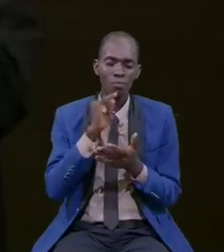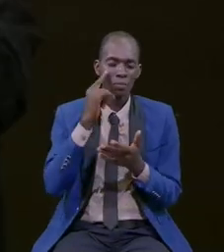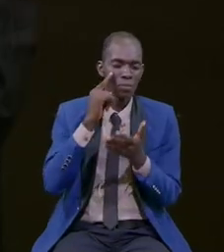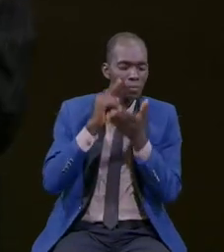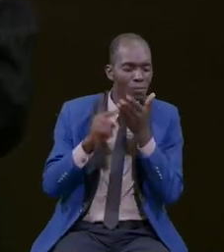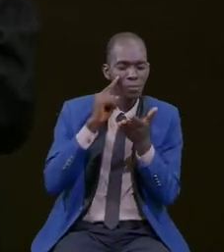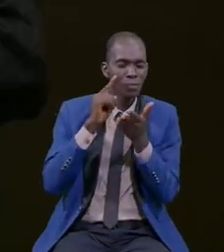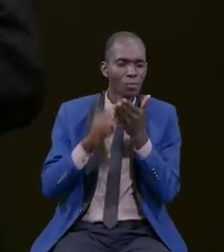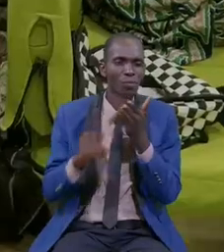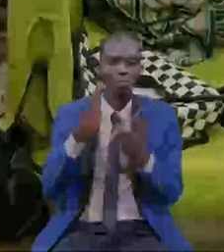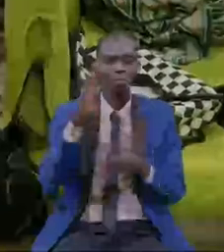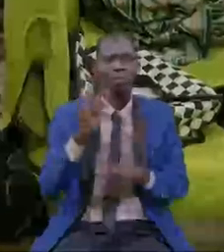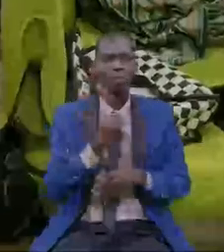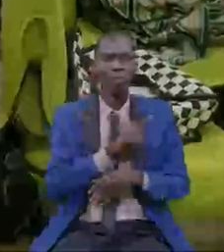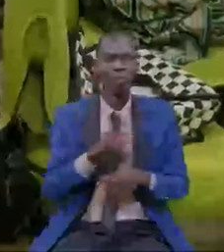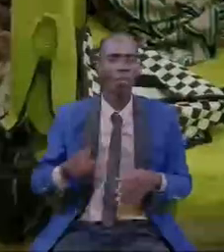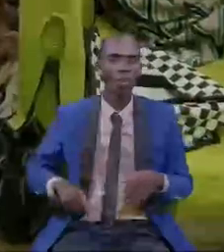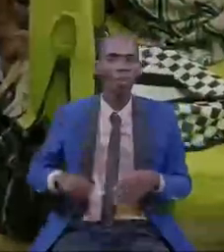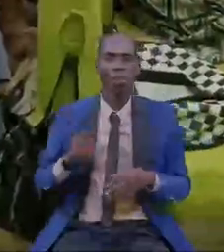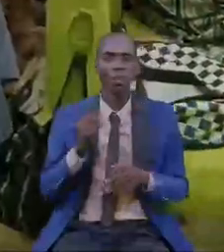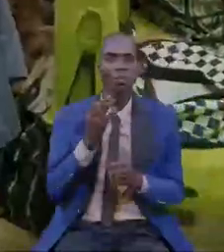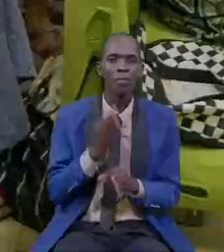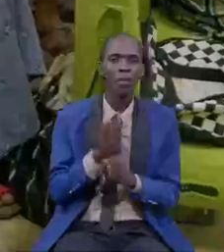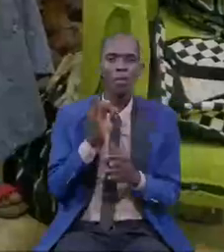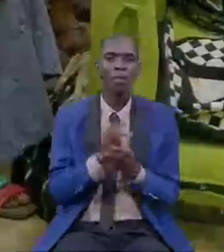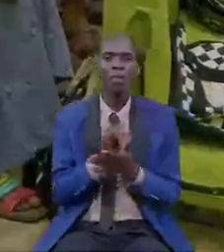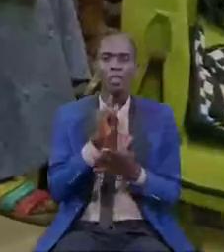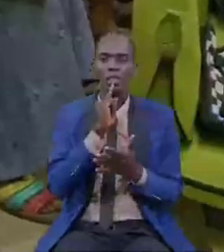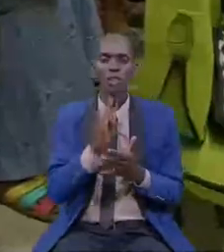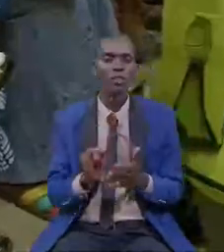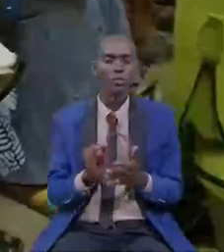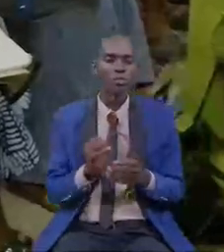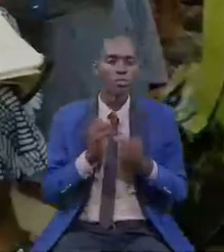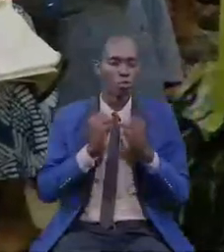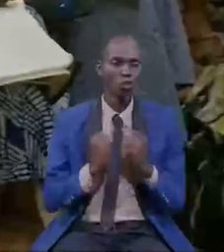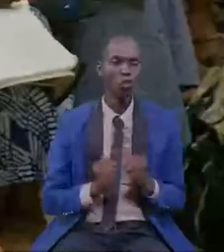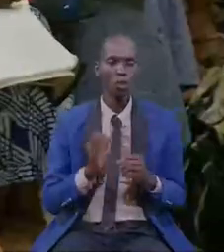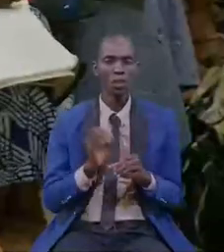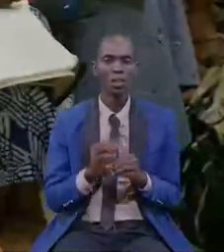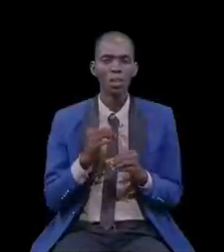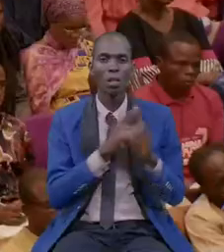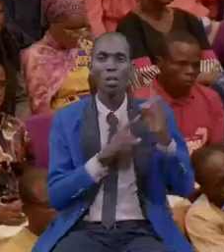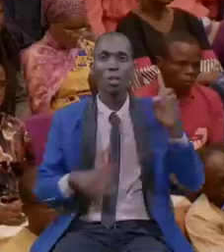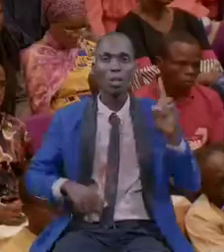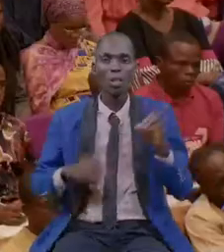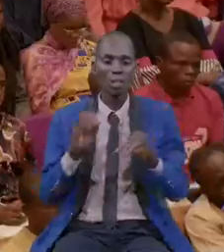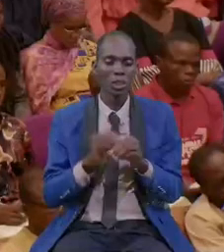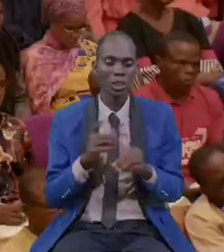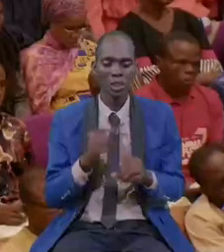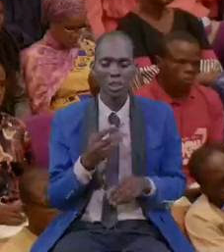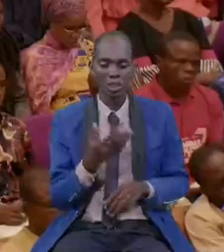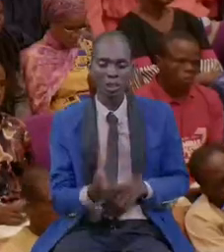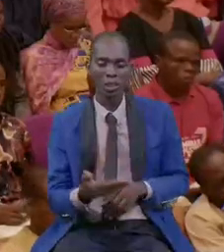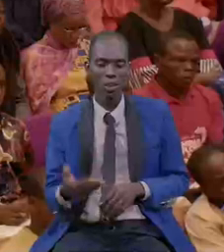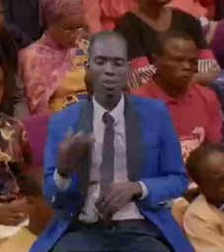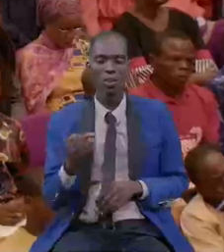Seigneur la foi qui est agissante faisant l'œuvre de l'Éternel LCE que le Fils de l'homme